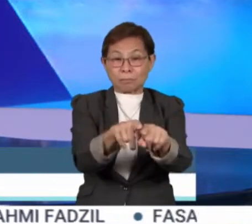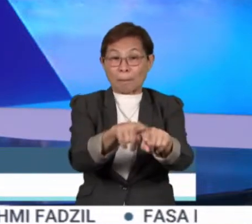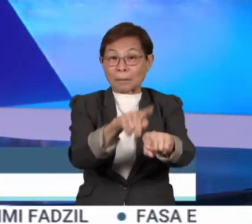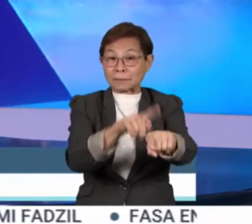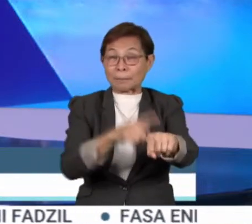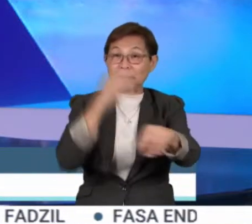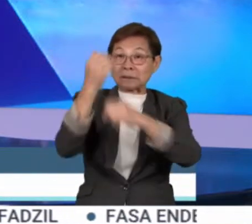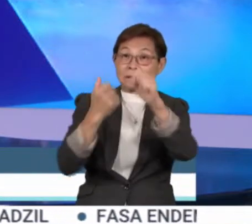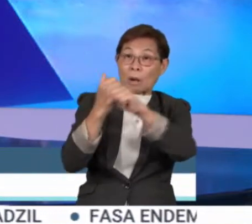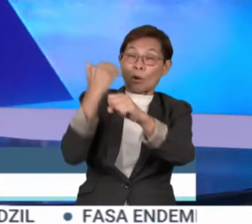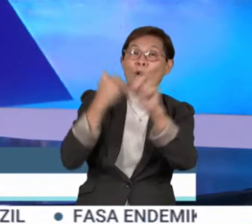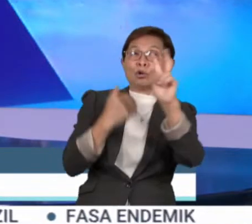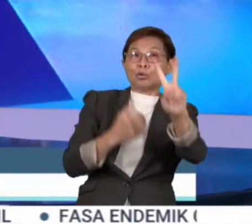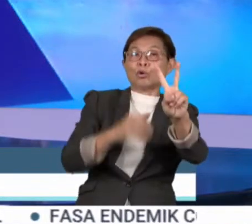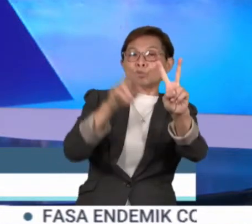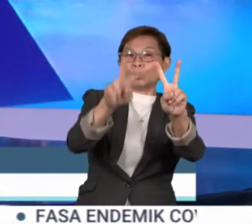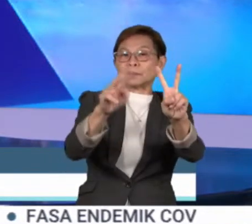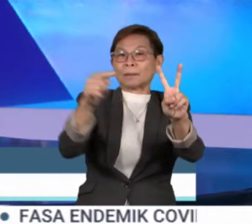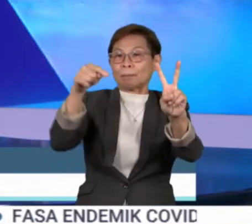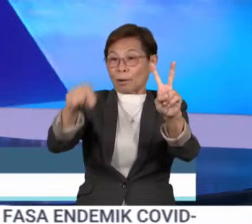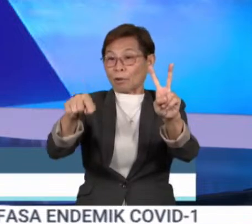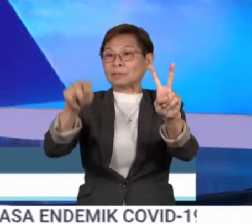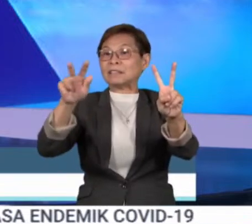lalu iaitu